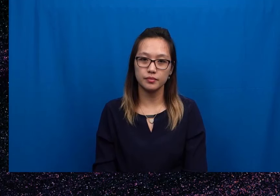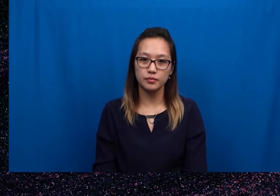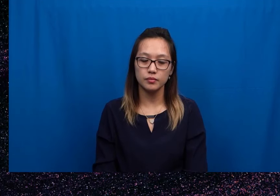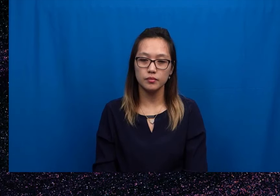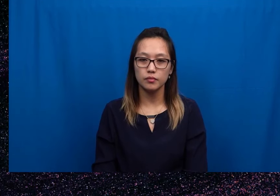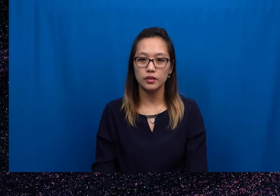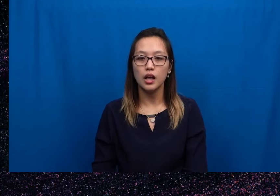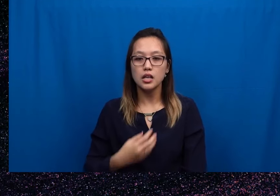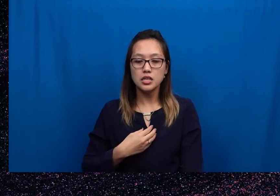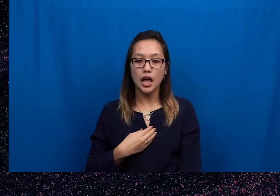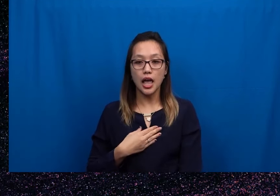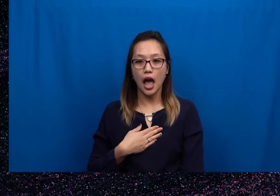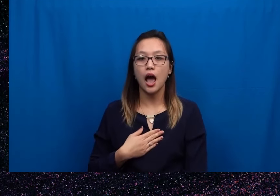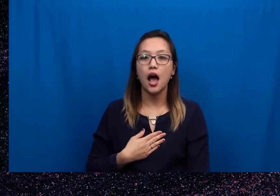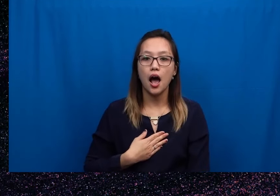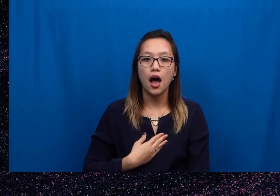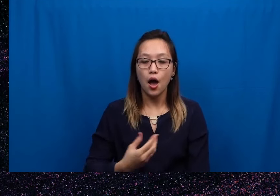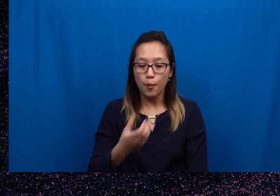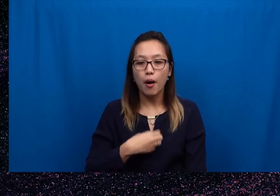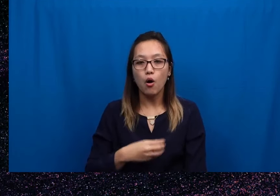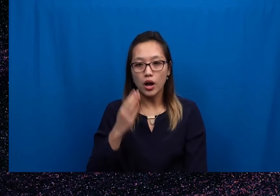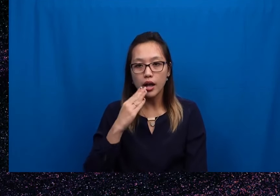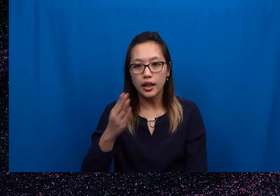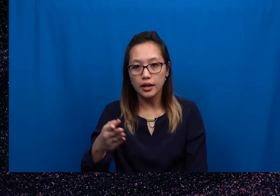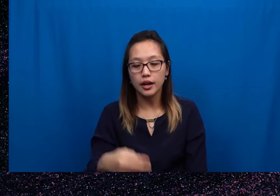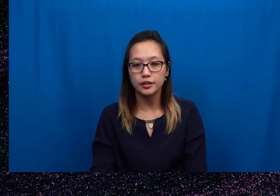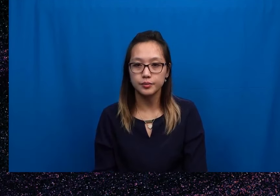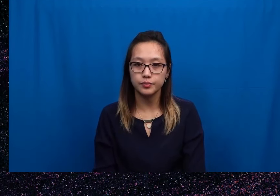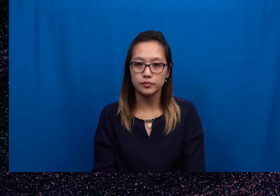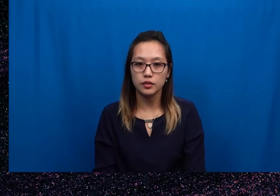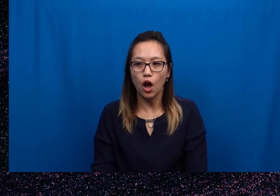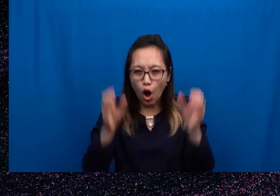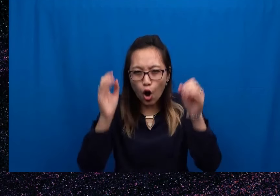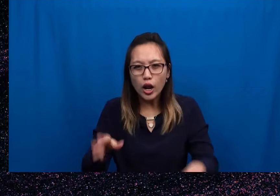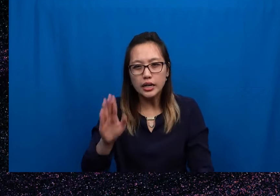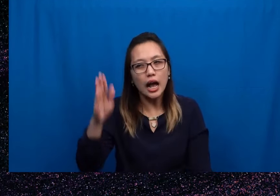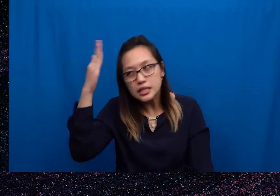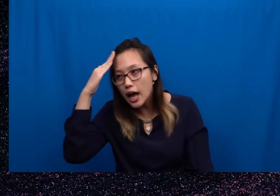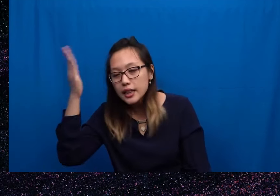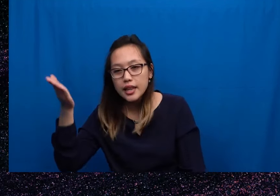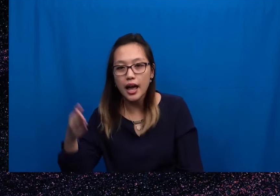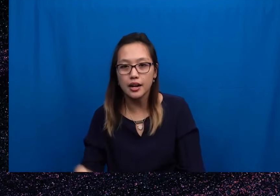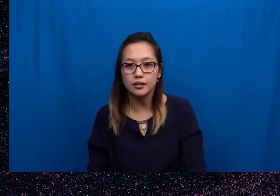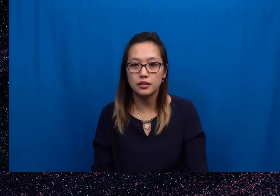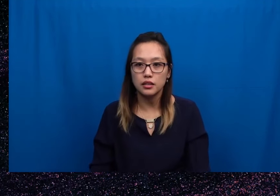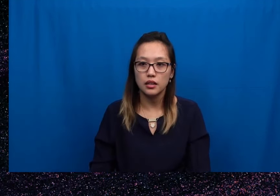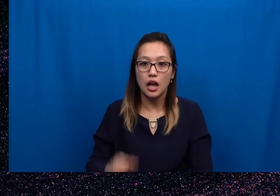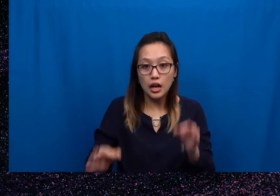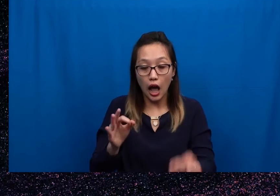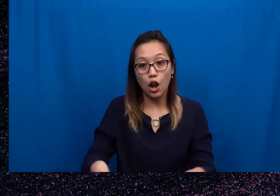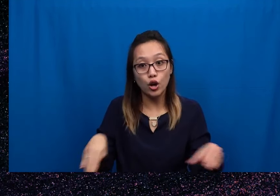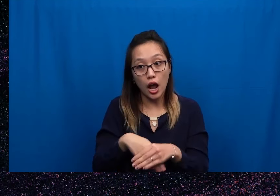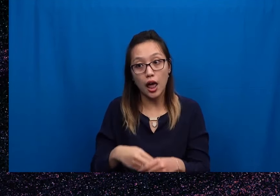juga katakan adalah sering orang tidak sadar kalau berada di dalam kondisi ini.